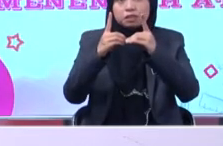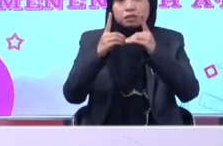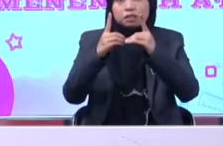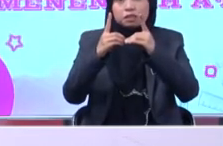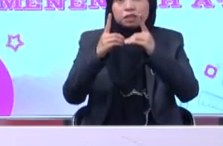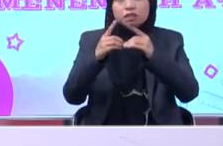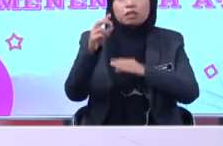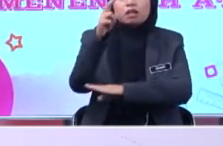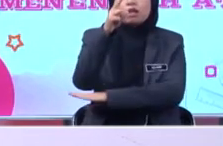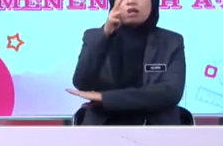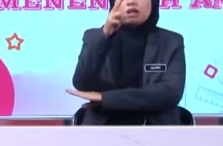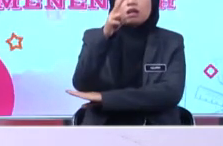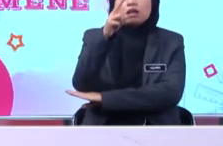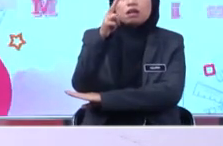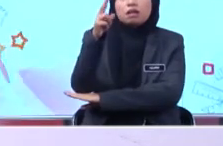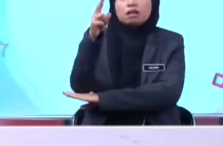Hai halte